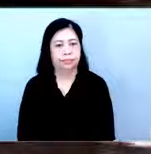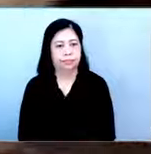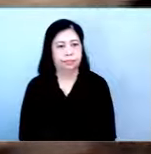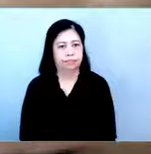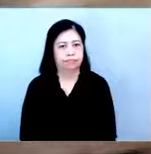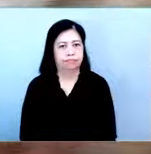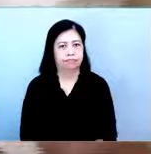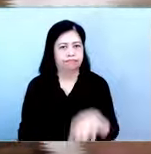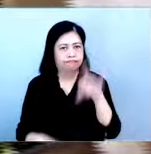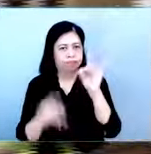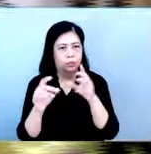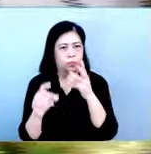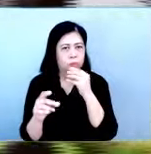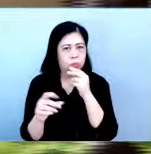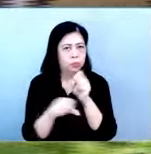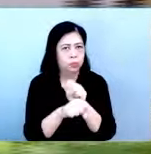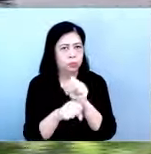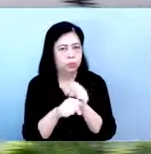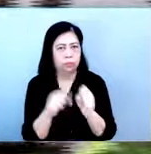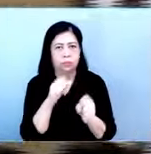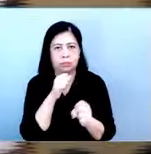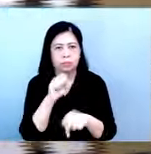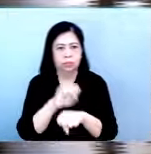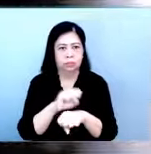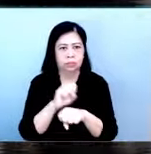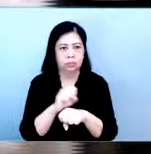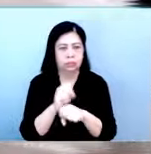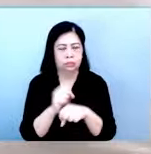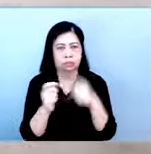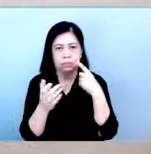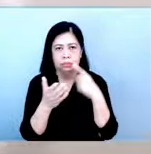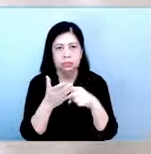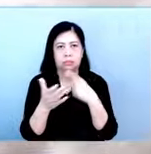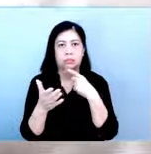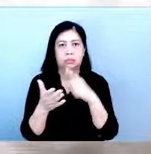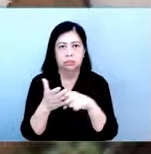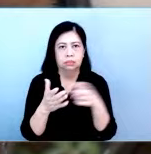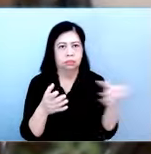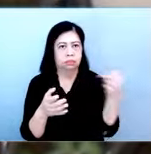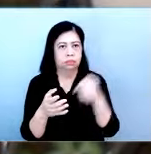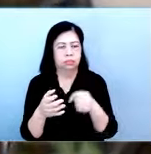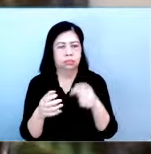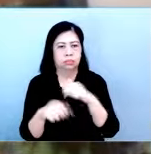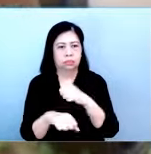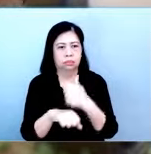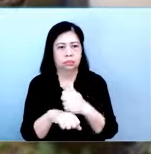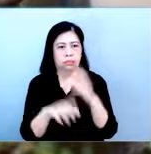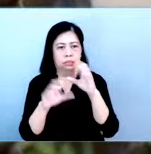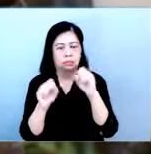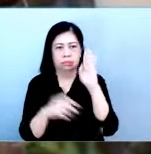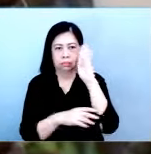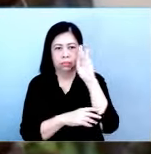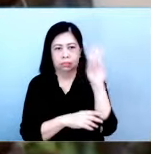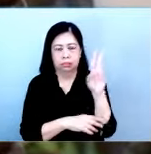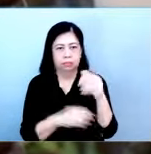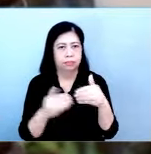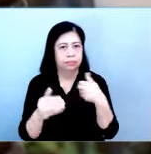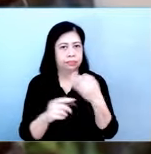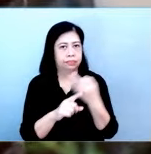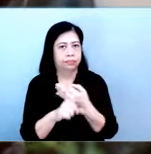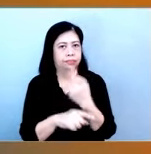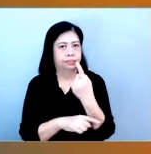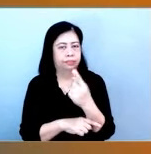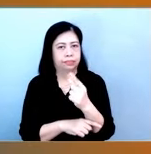Magkakaalaman na kung sino nagtatrabaho at sinong hindi. Pre-reviewin ng Marcos administration ng mga opisyal na tinilaga ni Pangulong Bongbong Marcos bago ang February